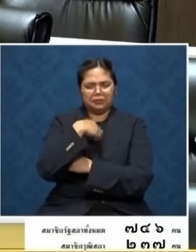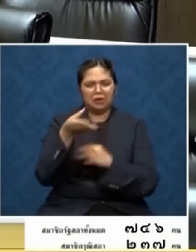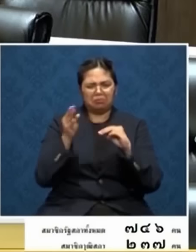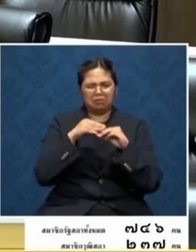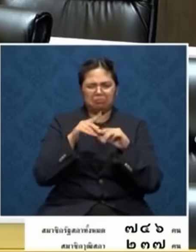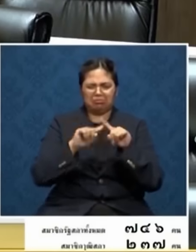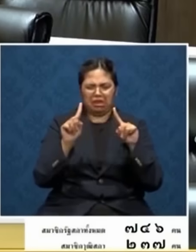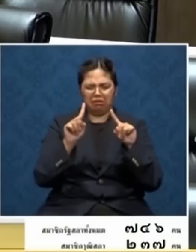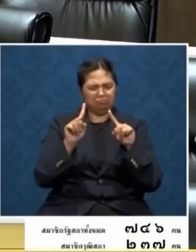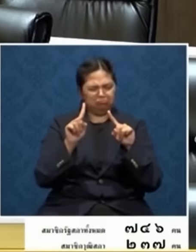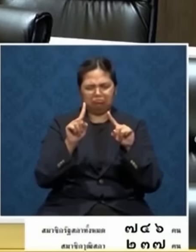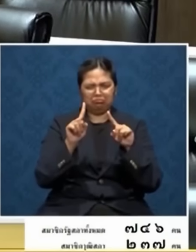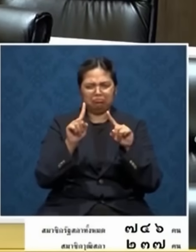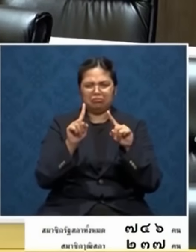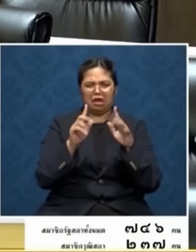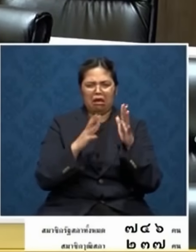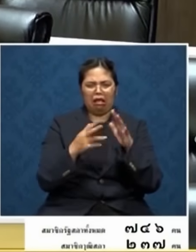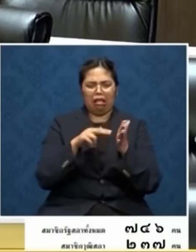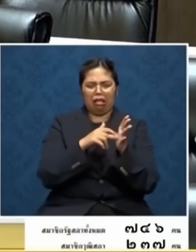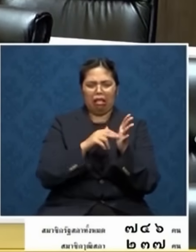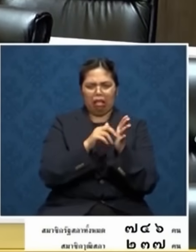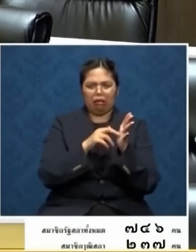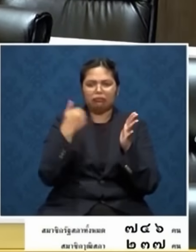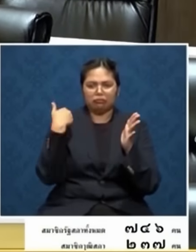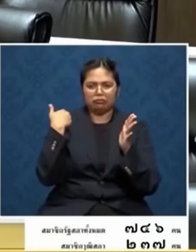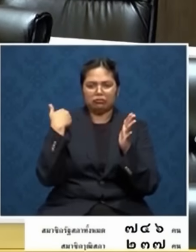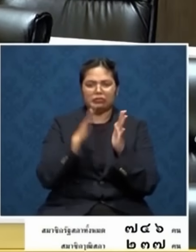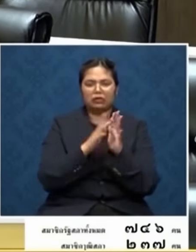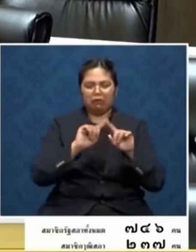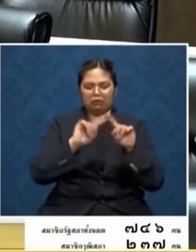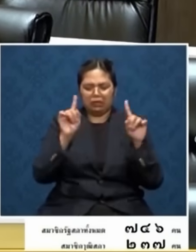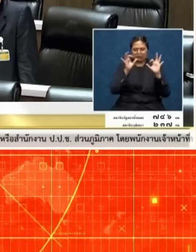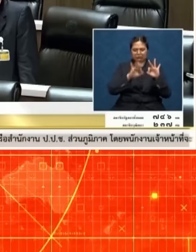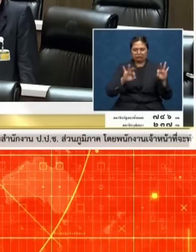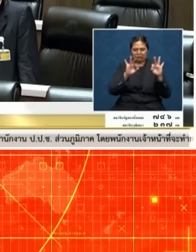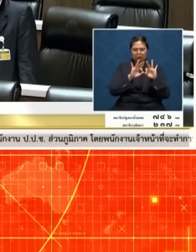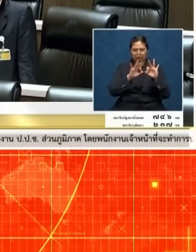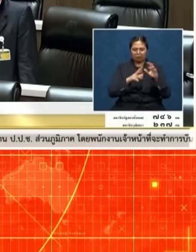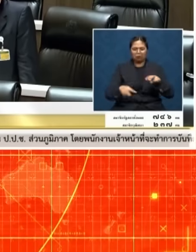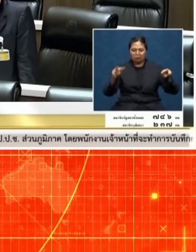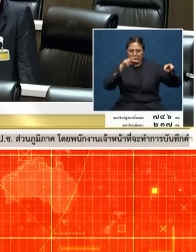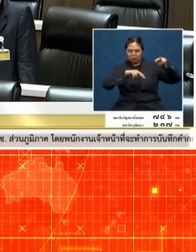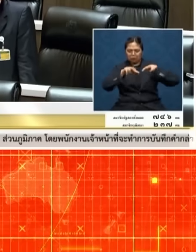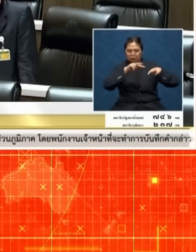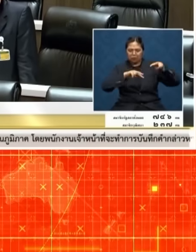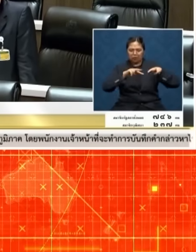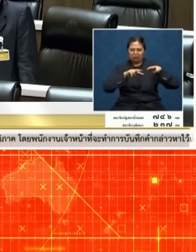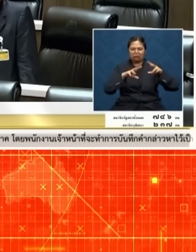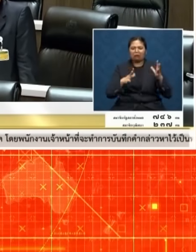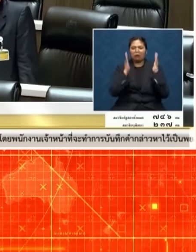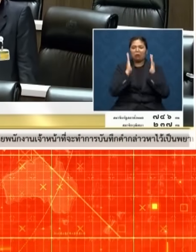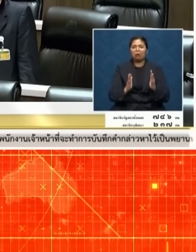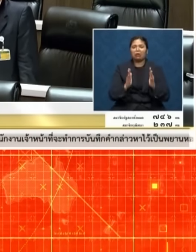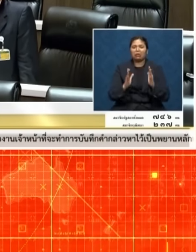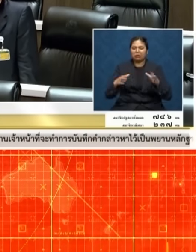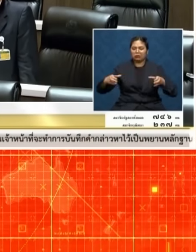เหลือเกินนะแล้วอีกอย่างนึงท่านก็มอบหมายให้ผู้ปราบอิทธิพลก็คือท่านรัฐมนตรีที่อยู่ในสังกัดพรรคของท่านท่